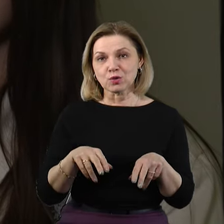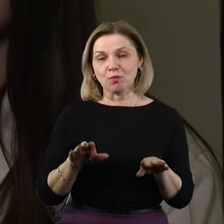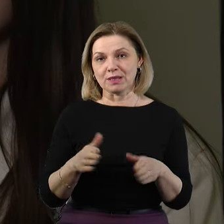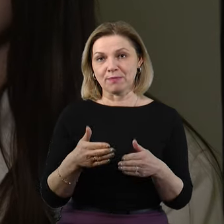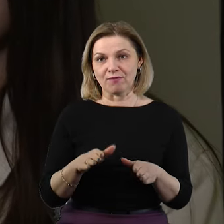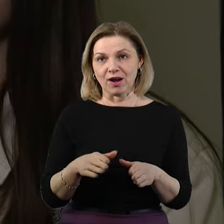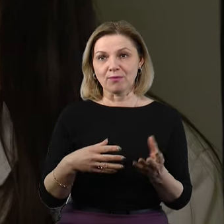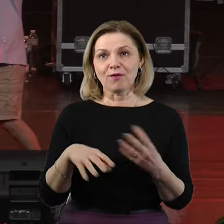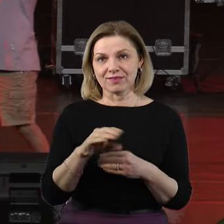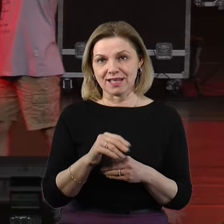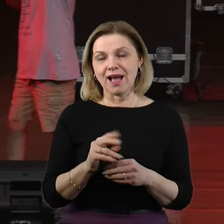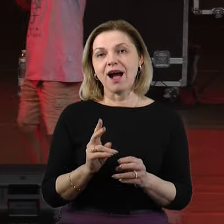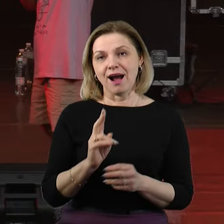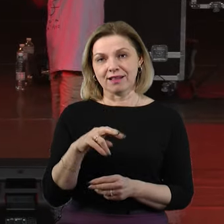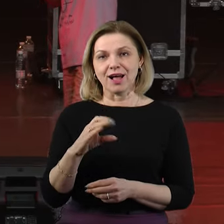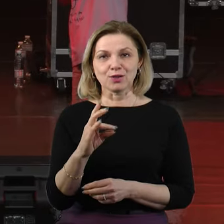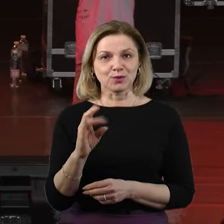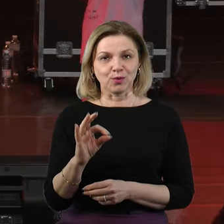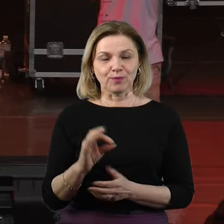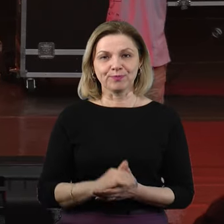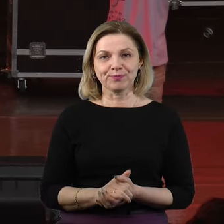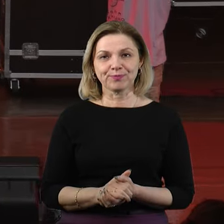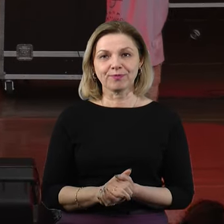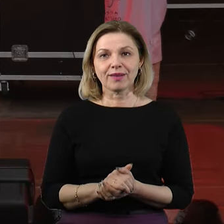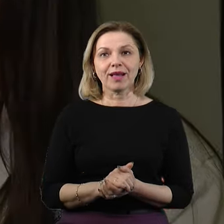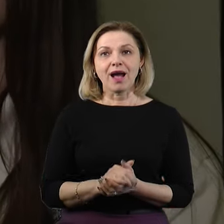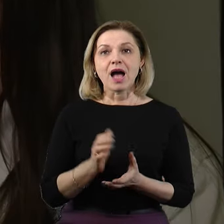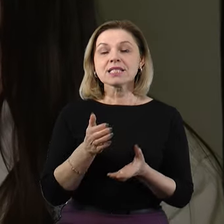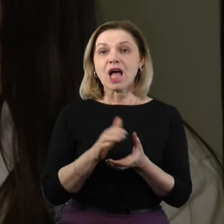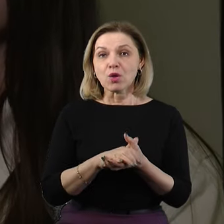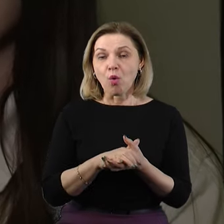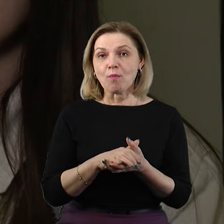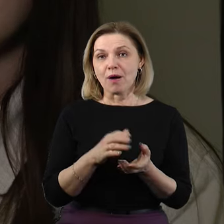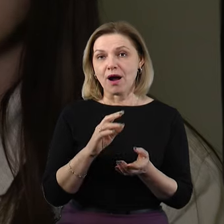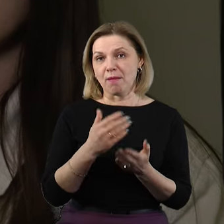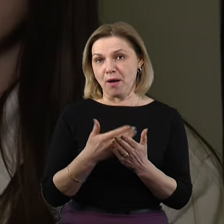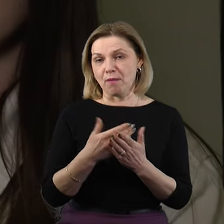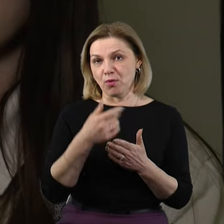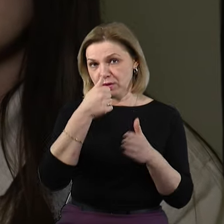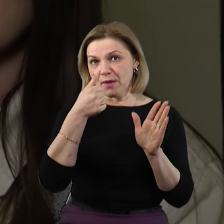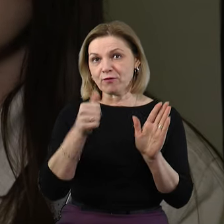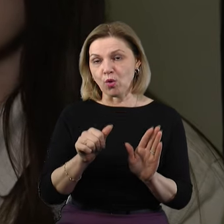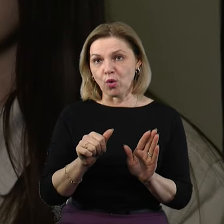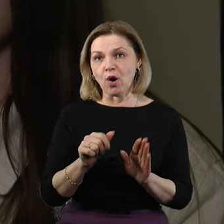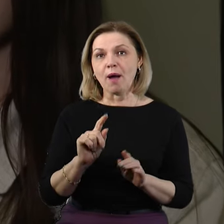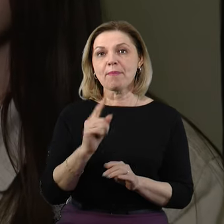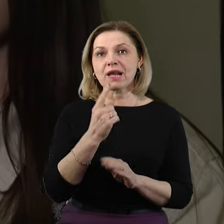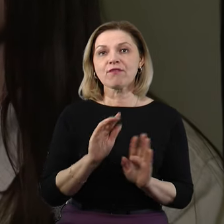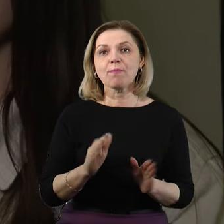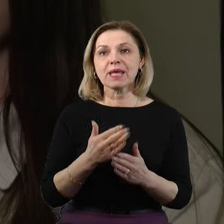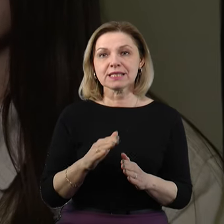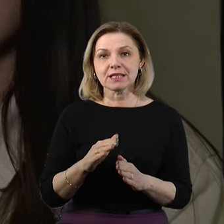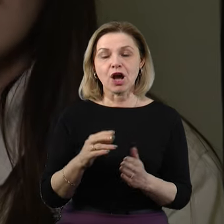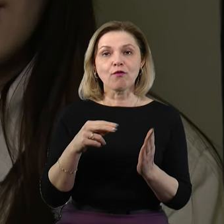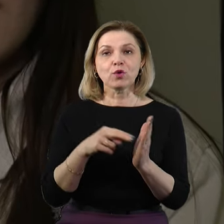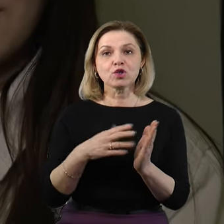співаємо все дуже класно знайома мабуть півроку мені першу пісню параноя включив